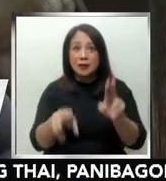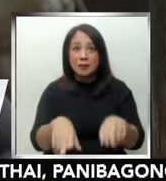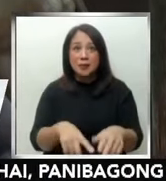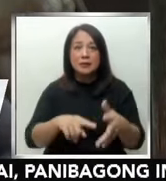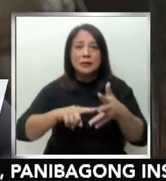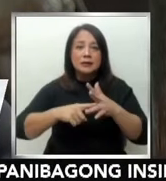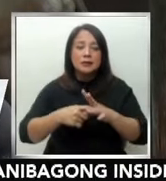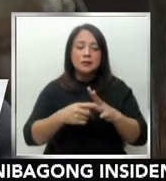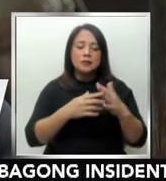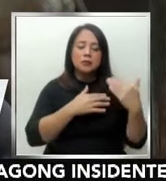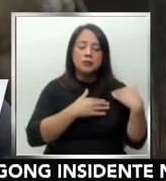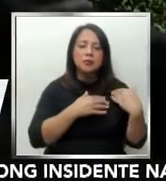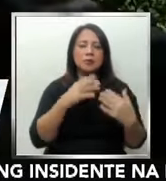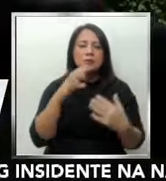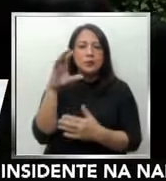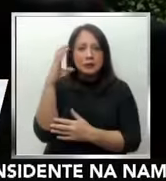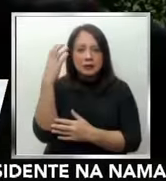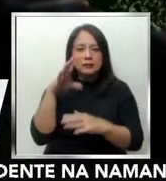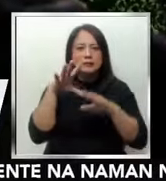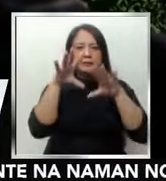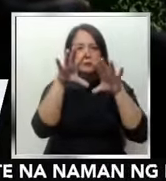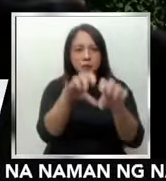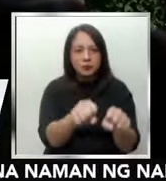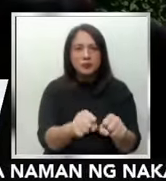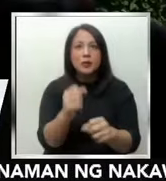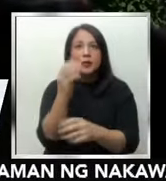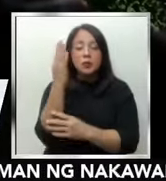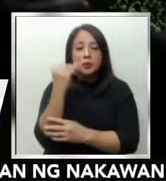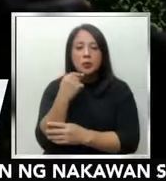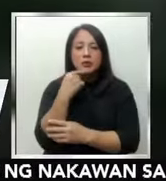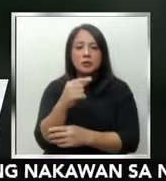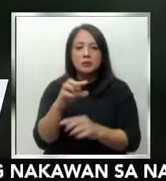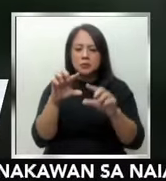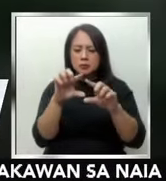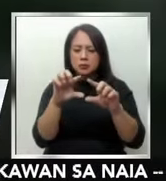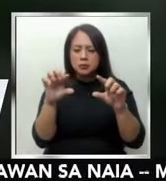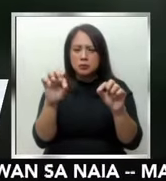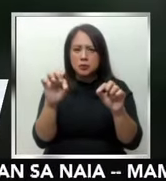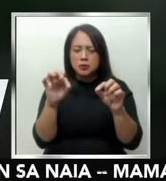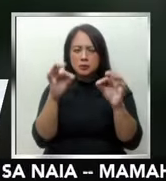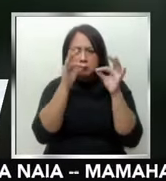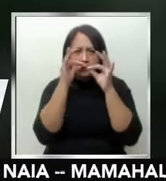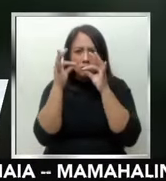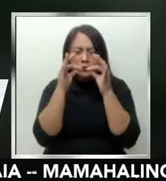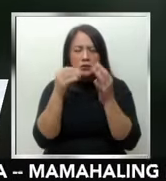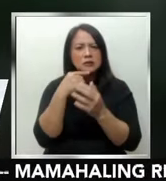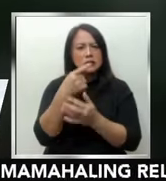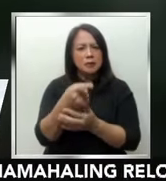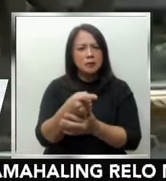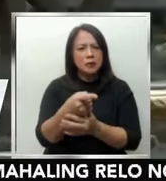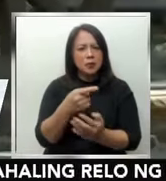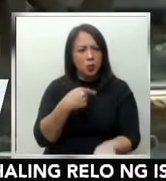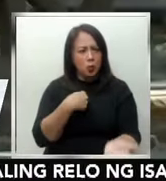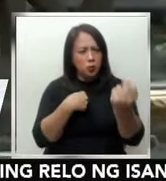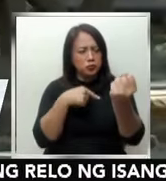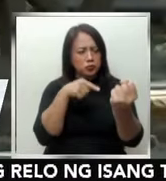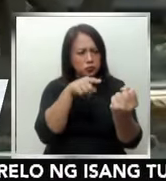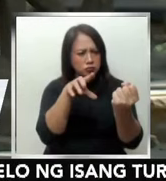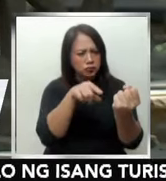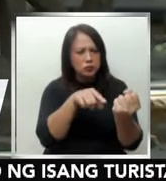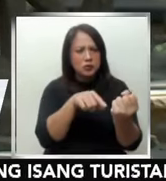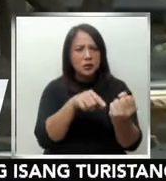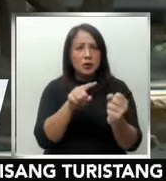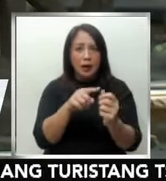magpinsan na inaresto dahil sa SAS ng iligal na droga na pinalabas daw na nakuha sa kanila Meron ba